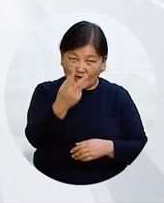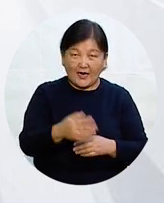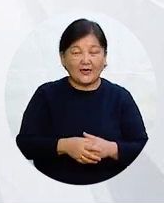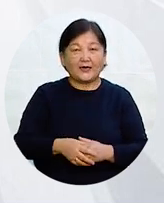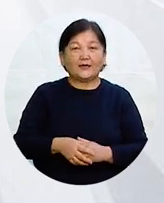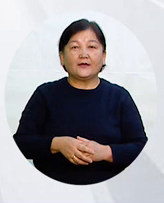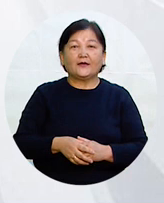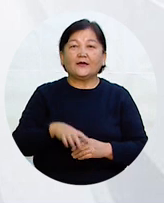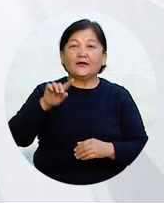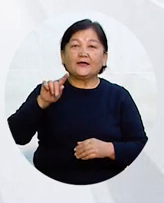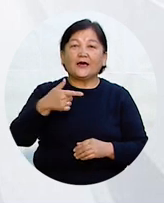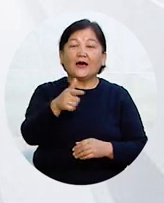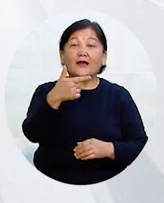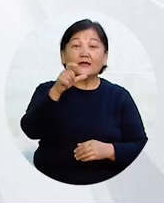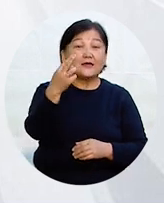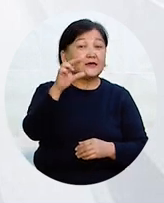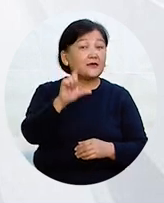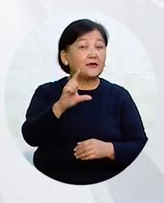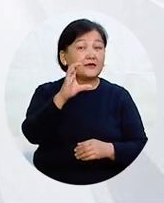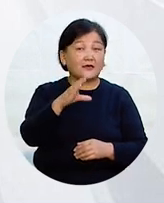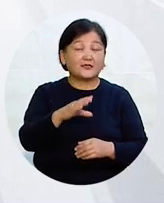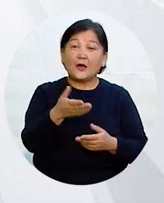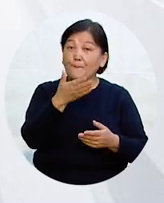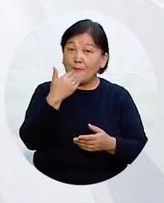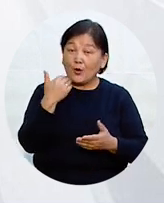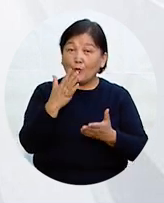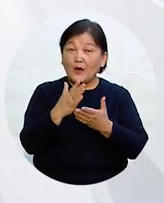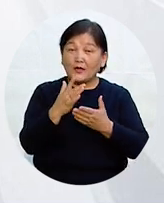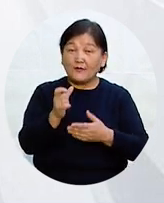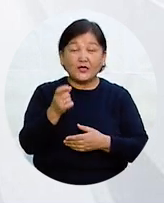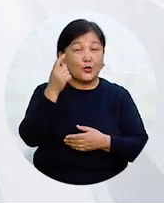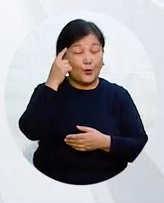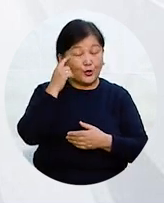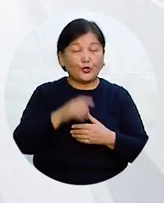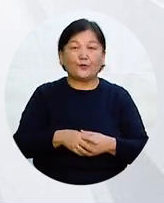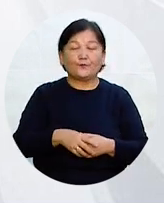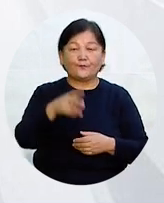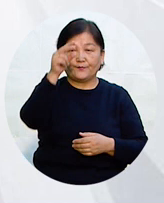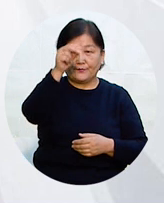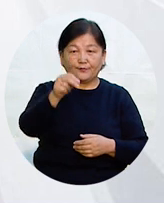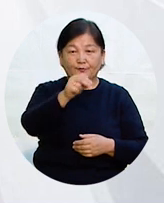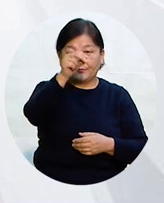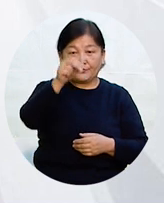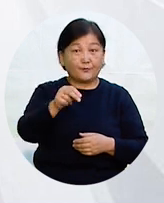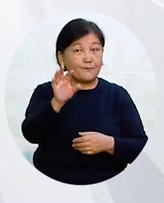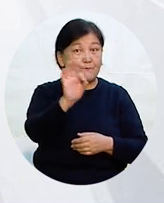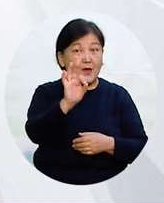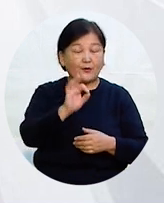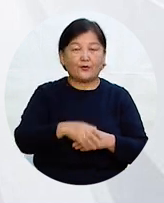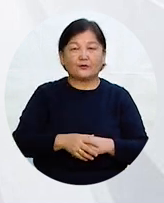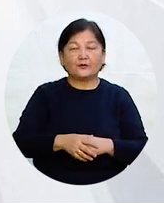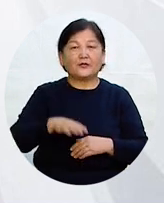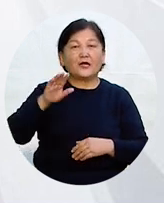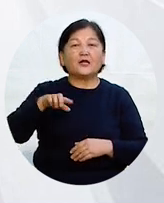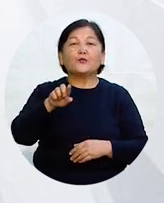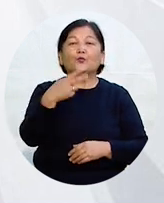яагаад гэдэс чиргэлээгөө гэдгийг учрыг бас хүүхдүүд та бүхэн тунгаан бодож байгаа хаа. За гэтэл дараагийн үгийг харъя.